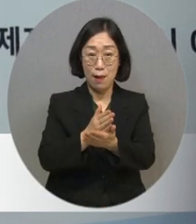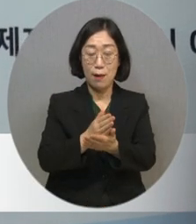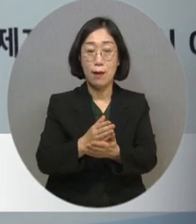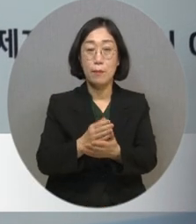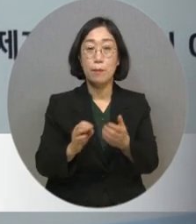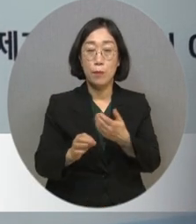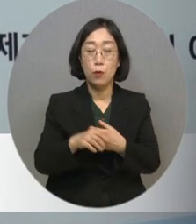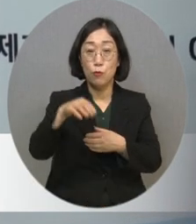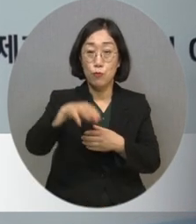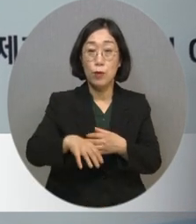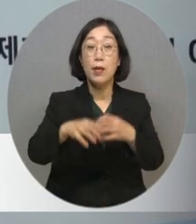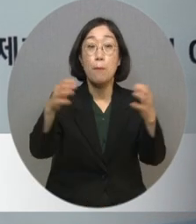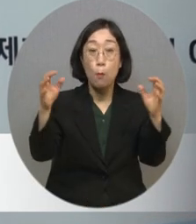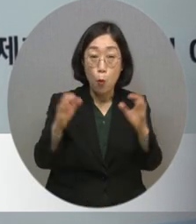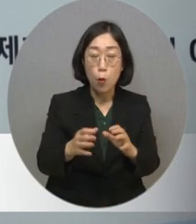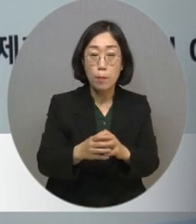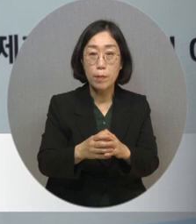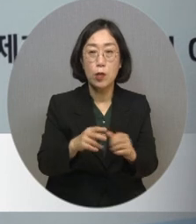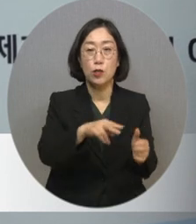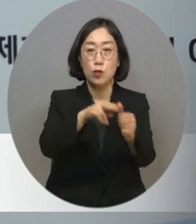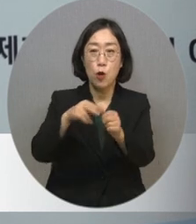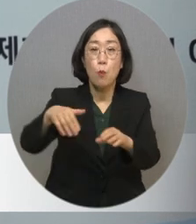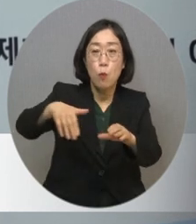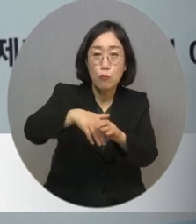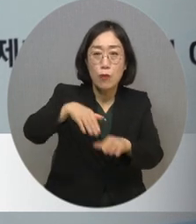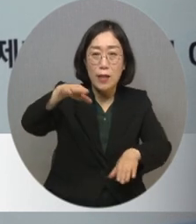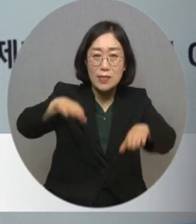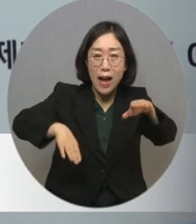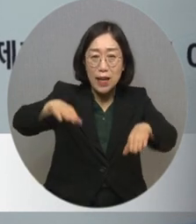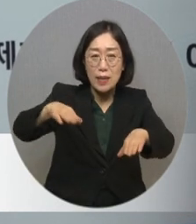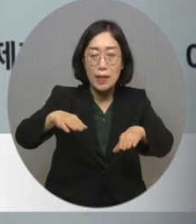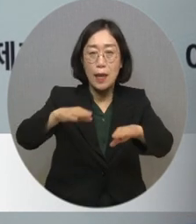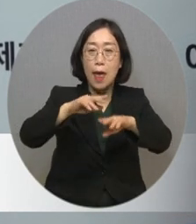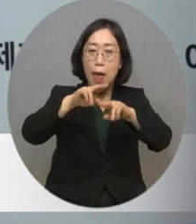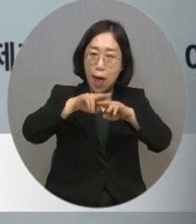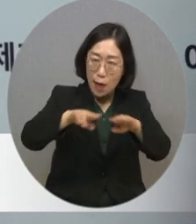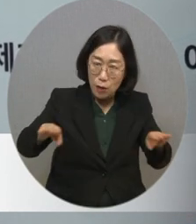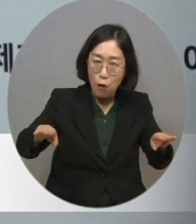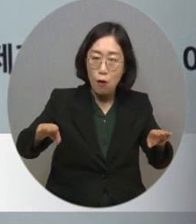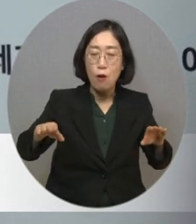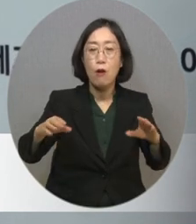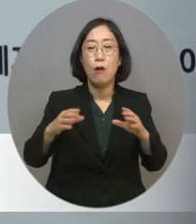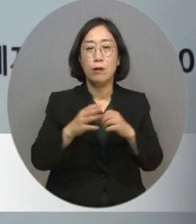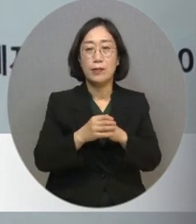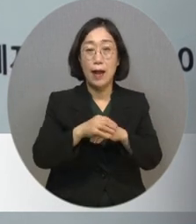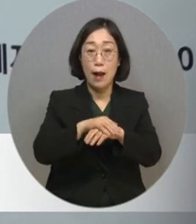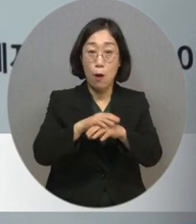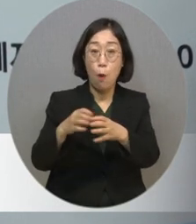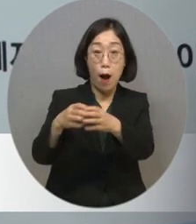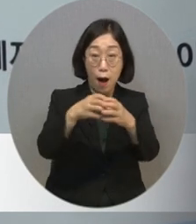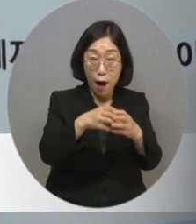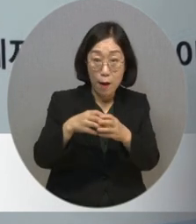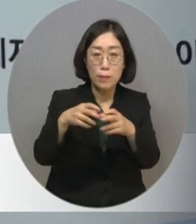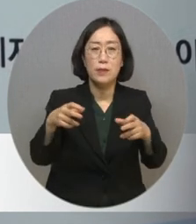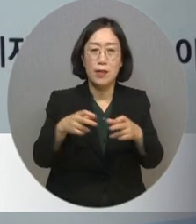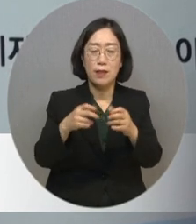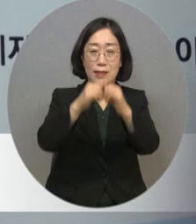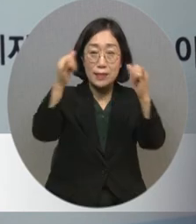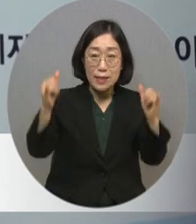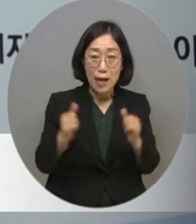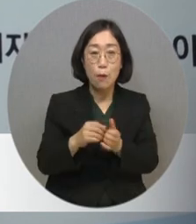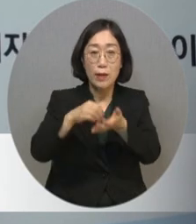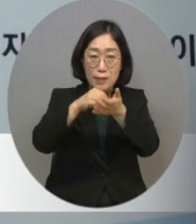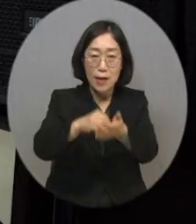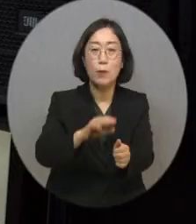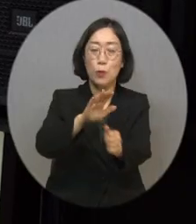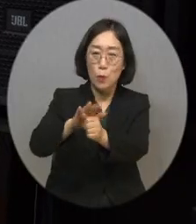군산시 지회는 정보문화 격차 해소를 통해 장애인들의 사회 참여 확대를 이뤄내는 데 선도적 역할을 할 거라고